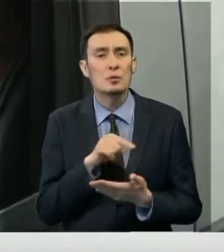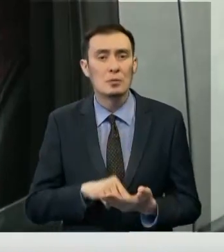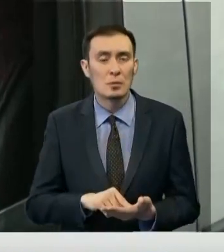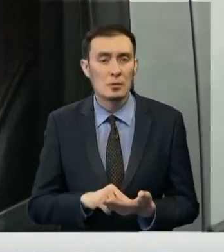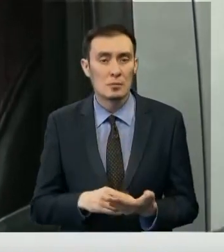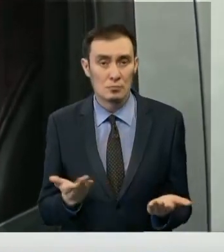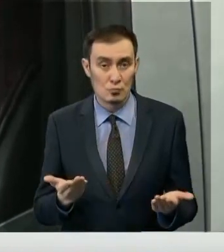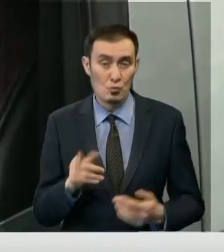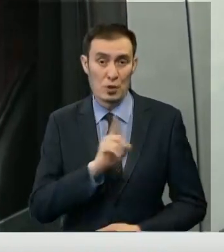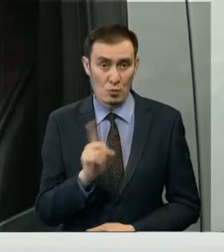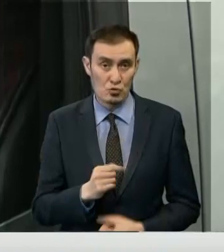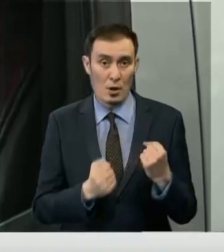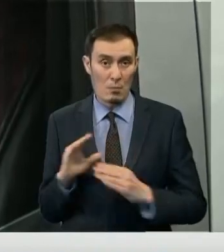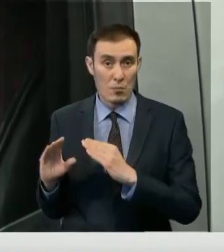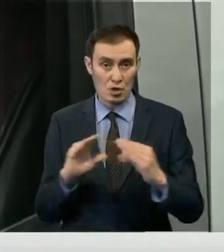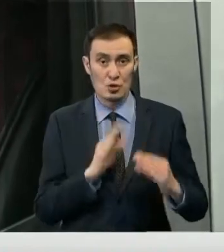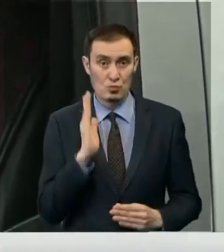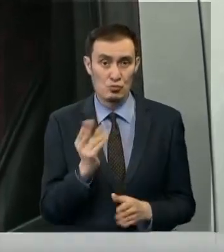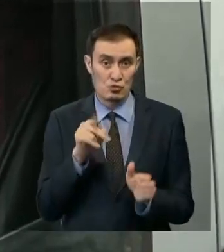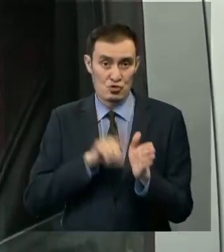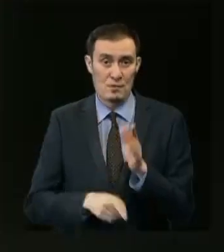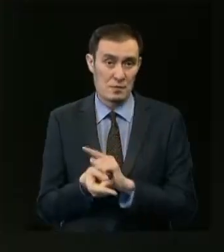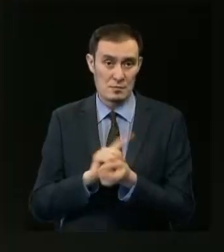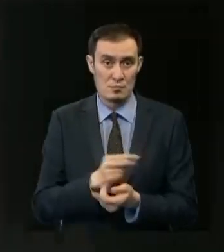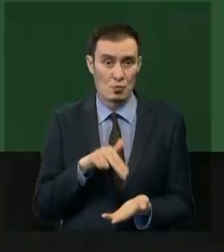потому что машины позже подешевеет